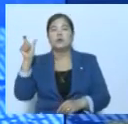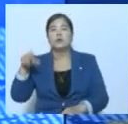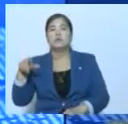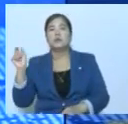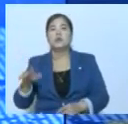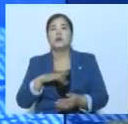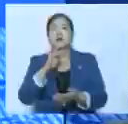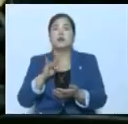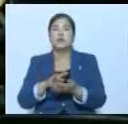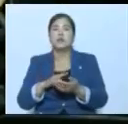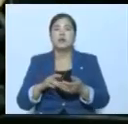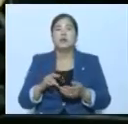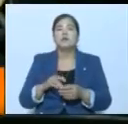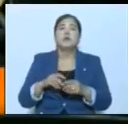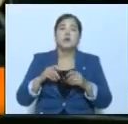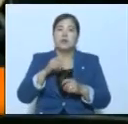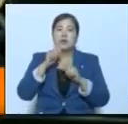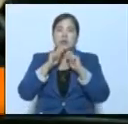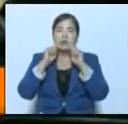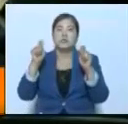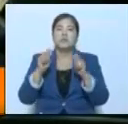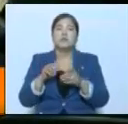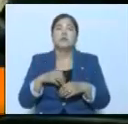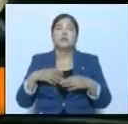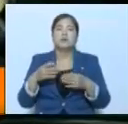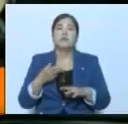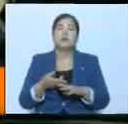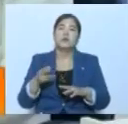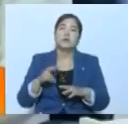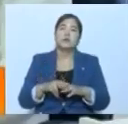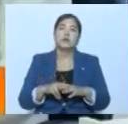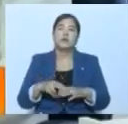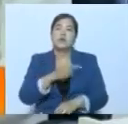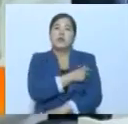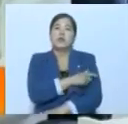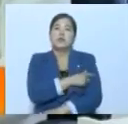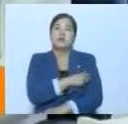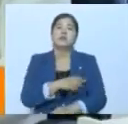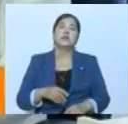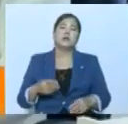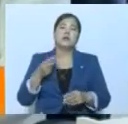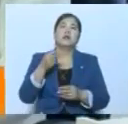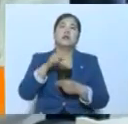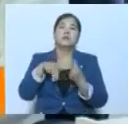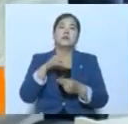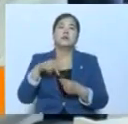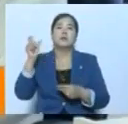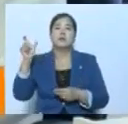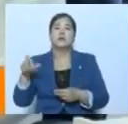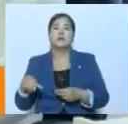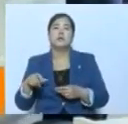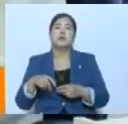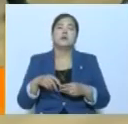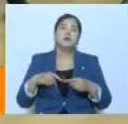әкімінің алғыс хаты табысталды. Олардың қатарында дәрігерлер, кәсіпкерлер және білім алушылар да бар. Игі іске ерікті түрде атсалысып